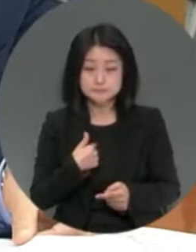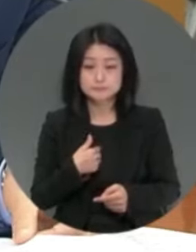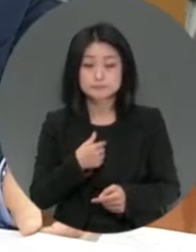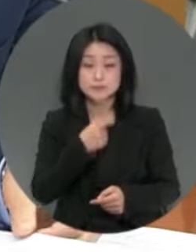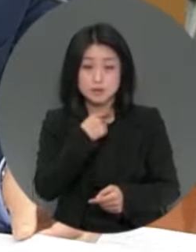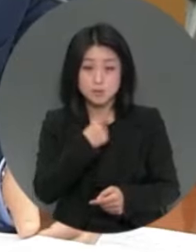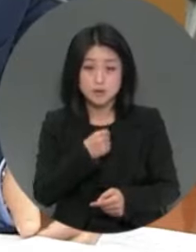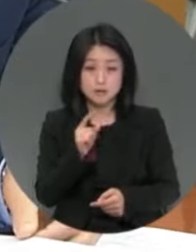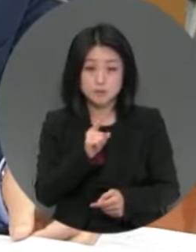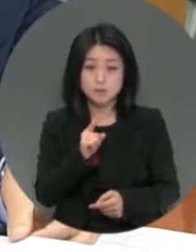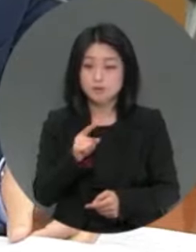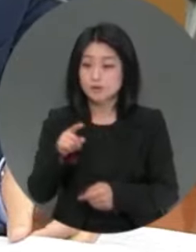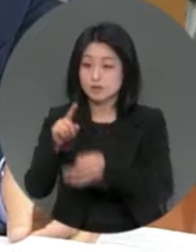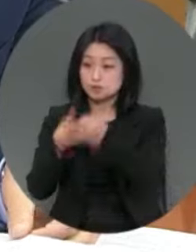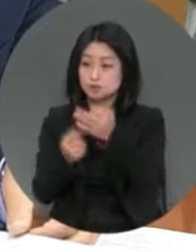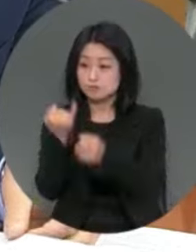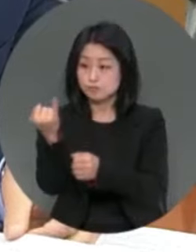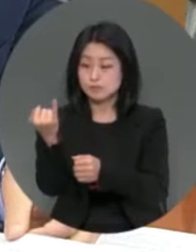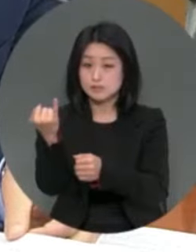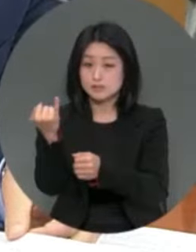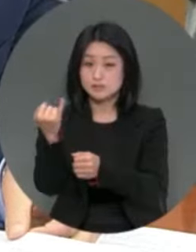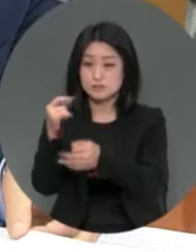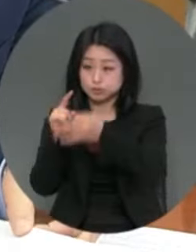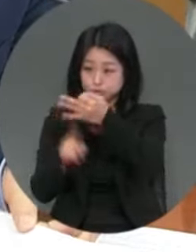두 분에 대한 수사 의지가